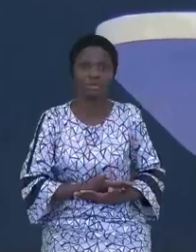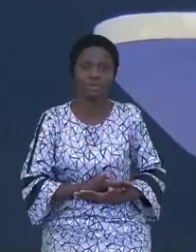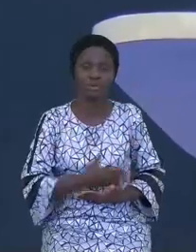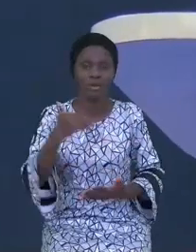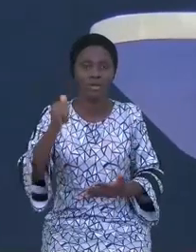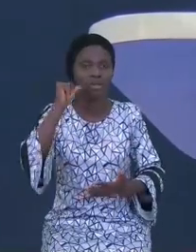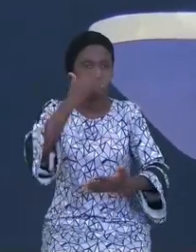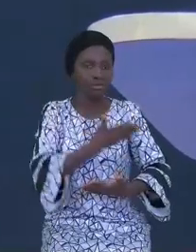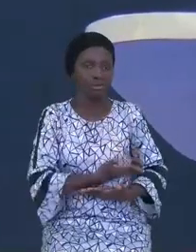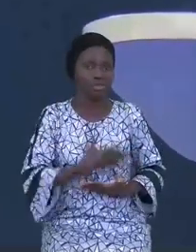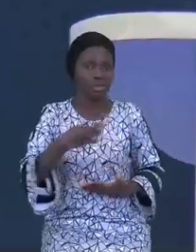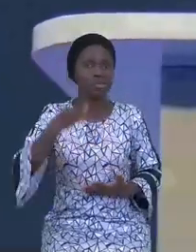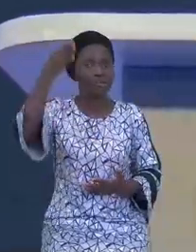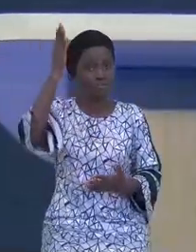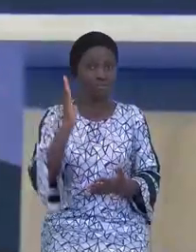fille de Dieu.